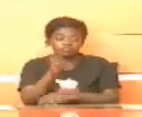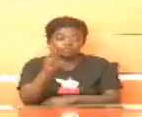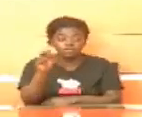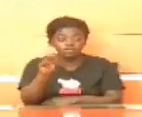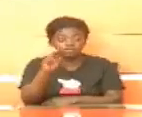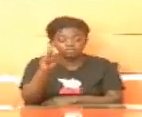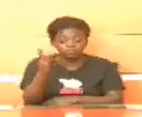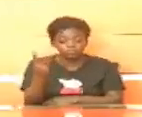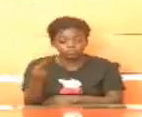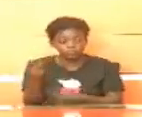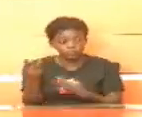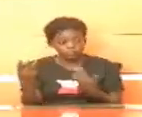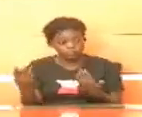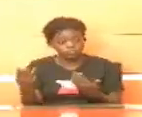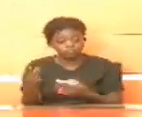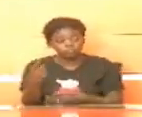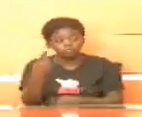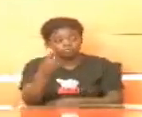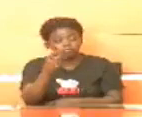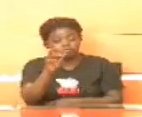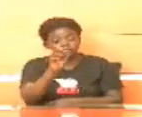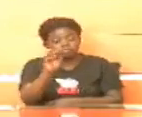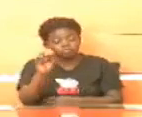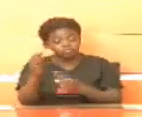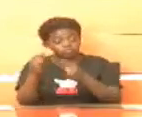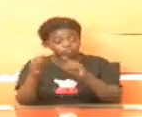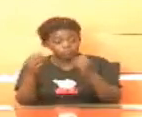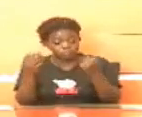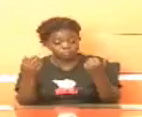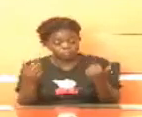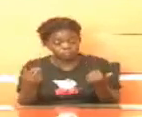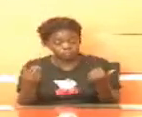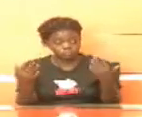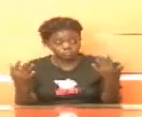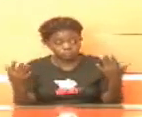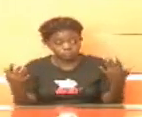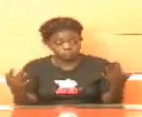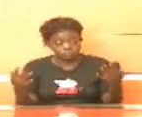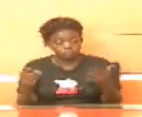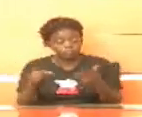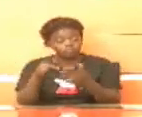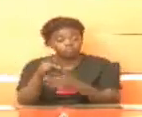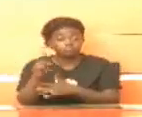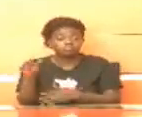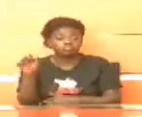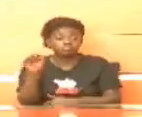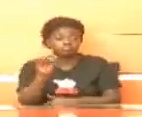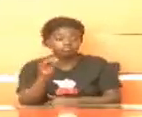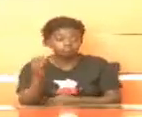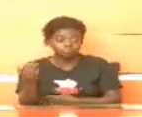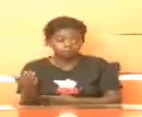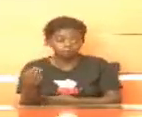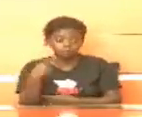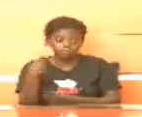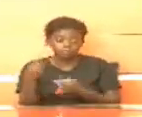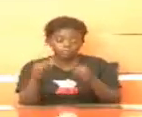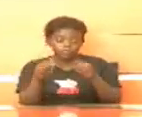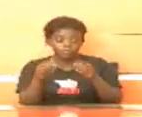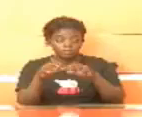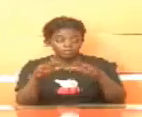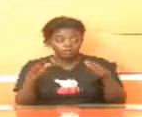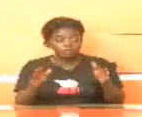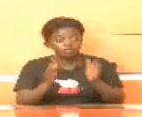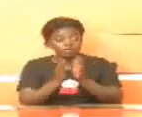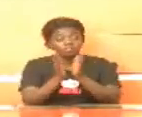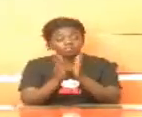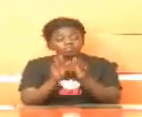2 olisiri ku 8 nekati entangawuzi yekana ebbeeyi yalinnyeemukko. Abasuubula katungulu kimu nabo